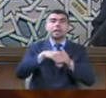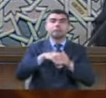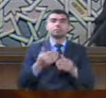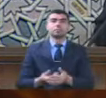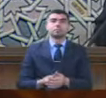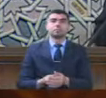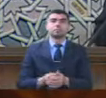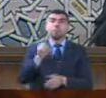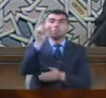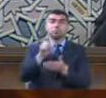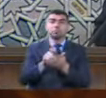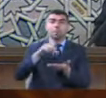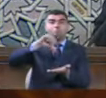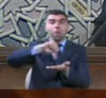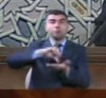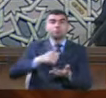النواب.